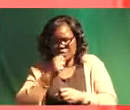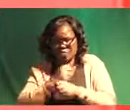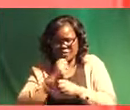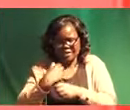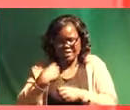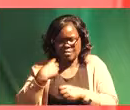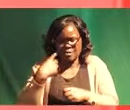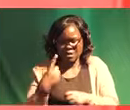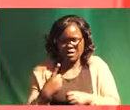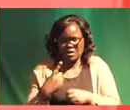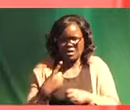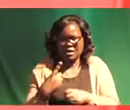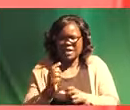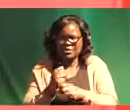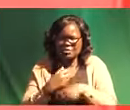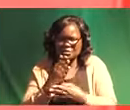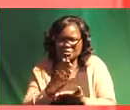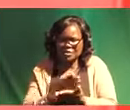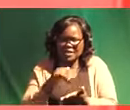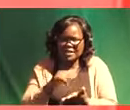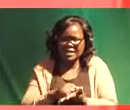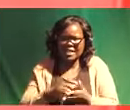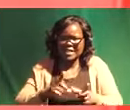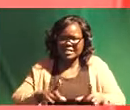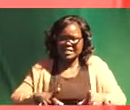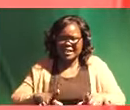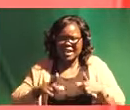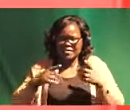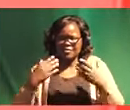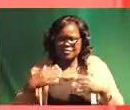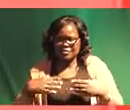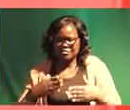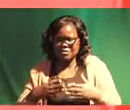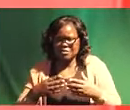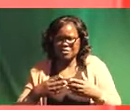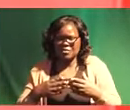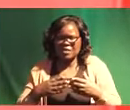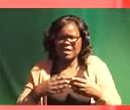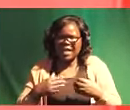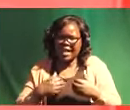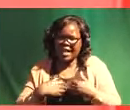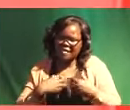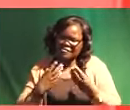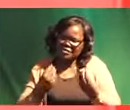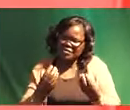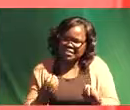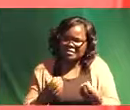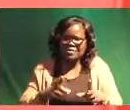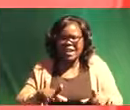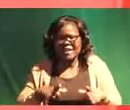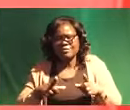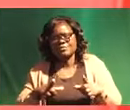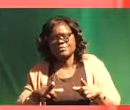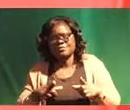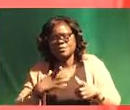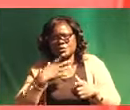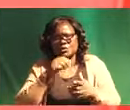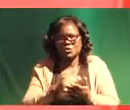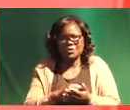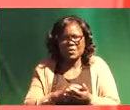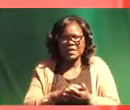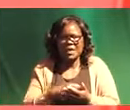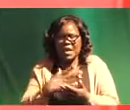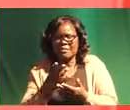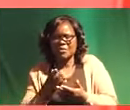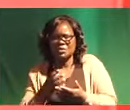kwanza ni kuhakikisha ya kuwa maisha ya mwananchi yamekuwa maisha rahisi kuishi. Kwa hivyo mambo ya cost